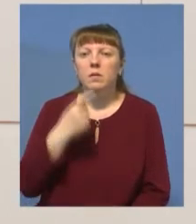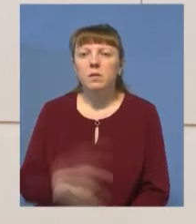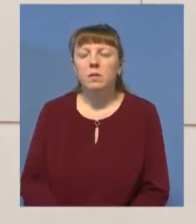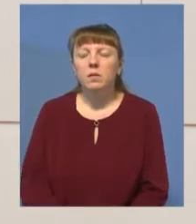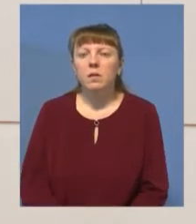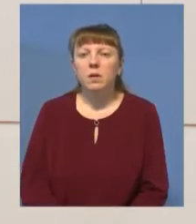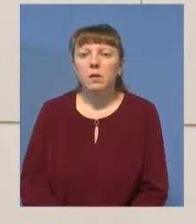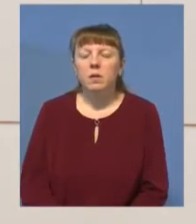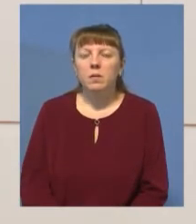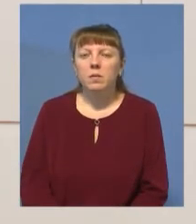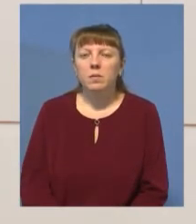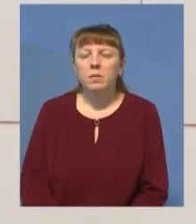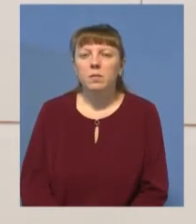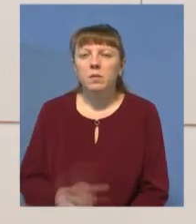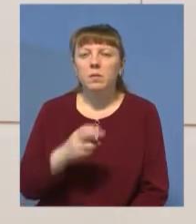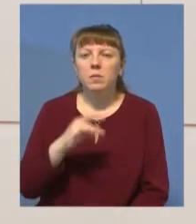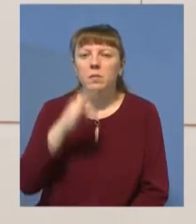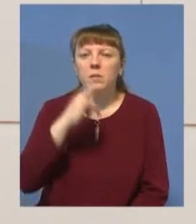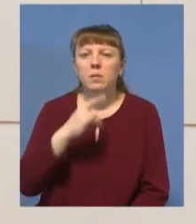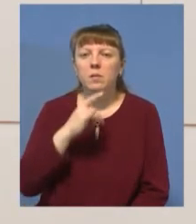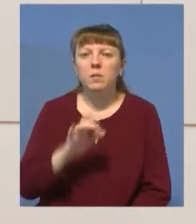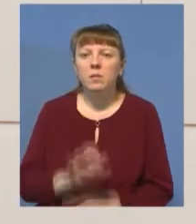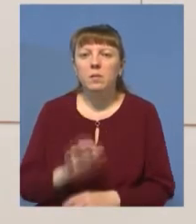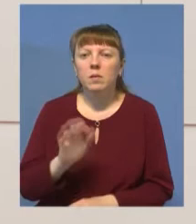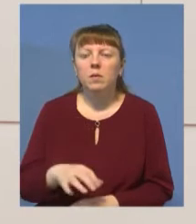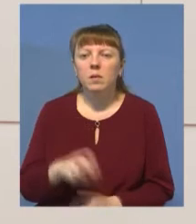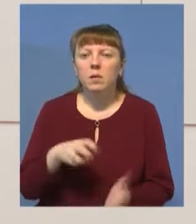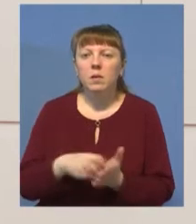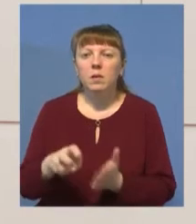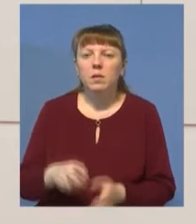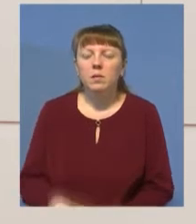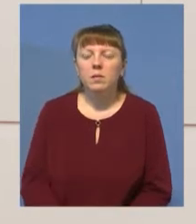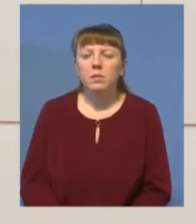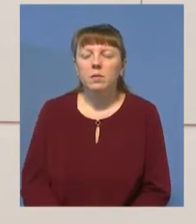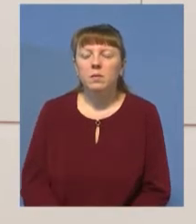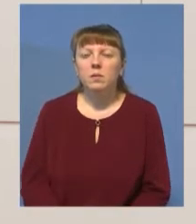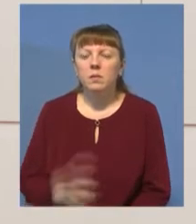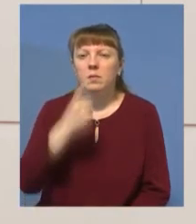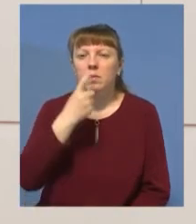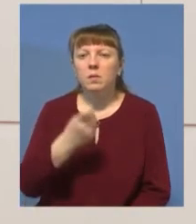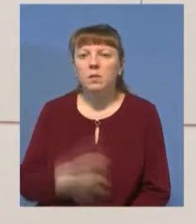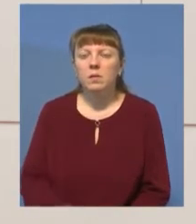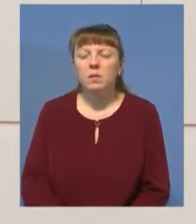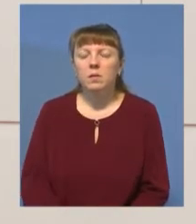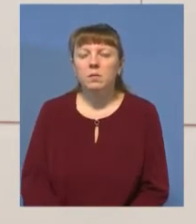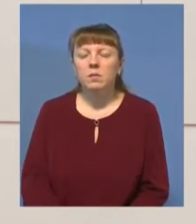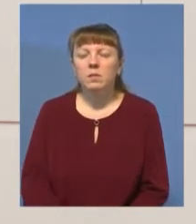Федерации суд Республики Казахстан обязан направить обязательно письменное уведомление и письменное извещение о том, что